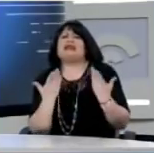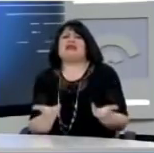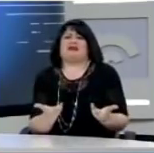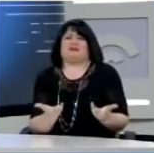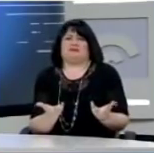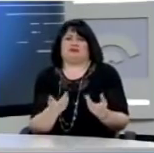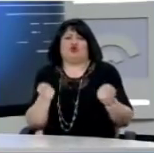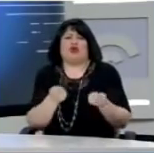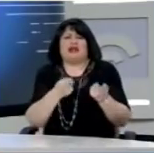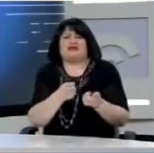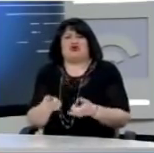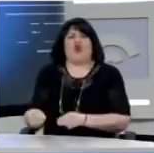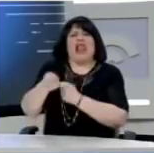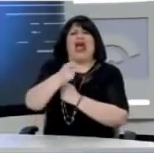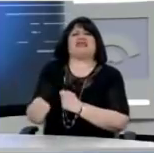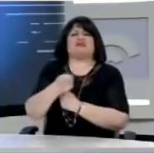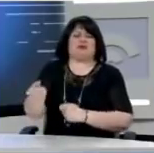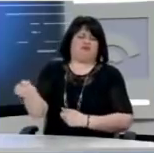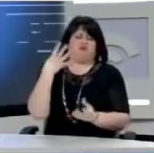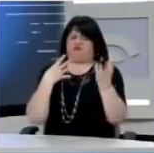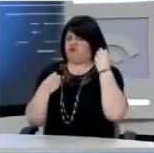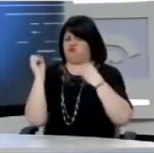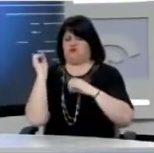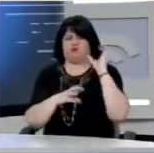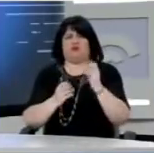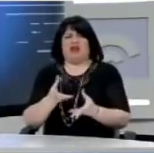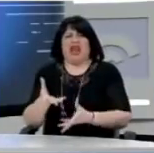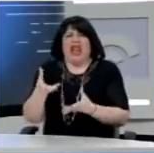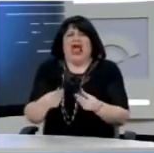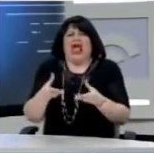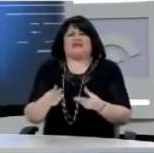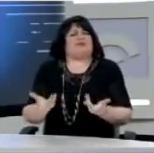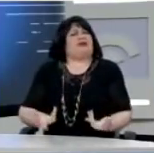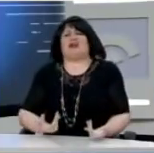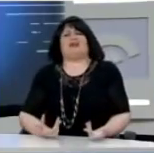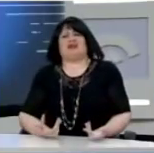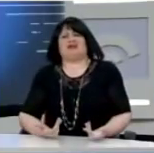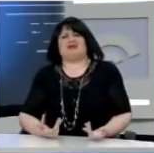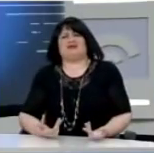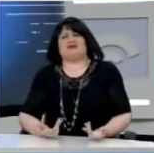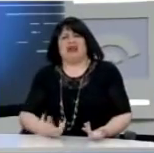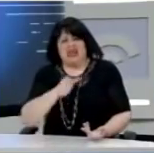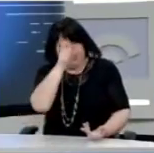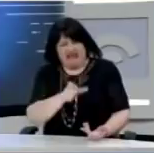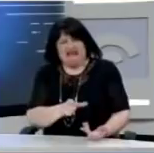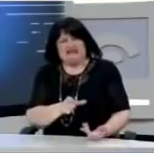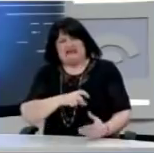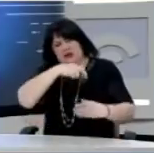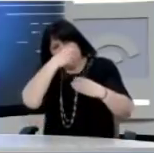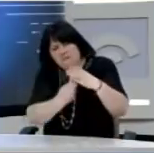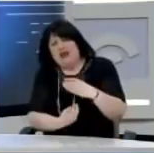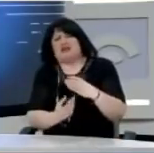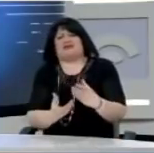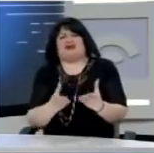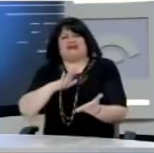στρατηγική της λάσπης στον ανεμιστήρα? Γιατί επιλέγετε τη στρατηγική να κυλιστείτε και εσείς σε